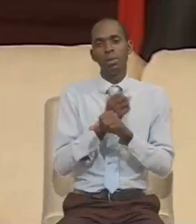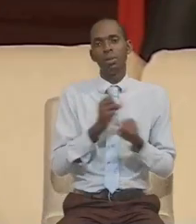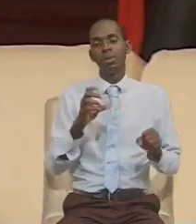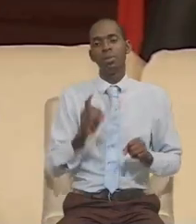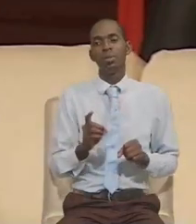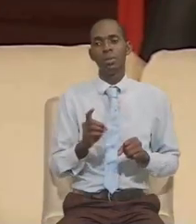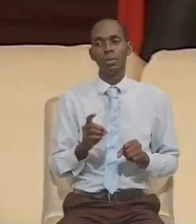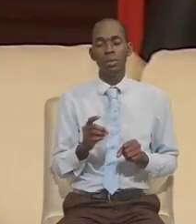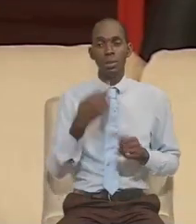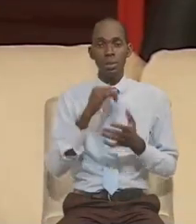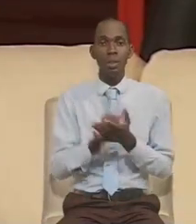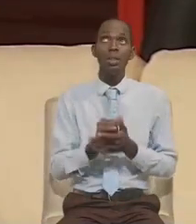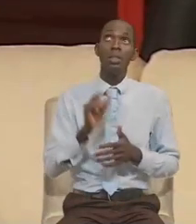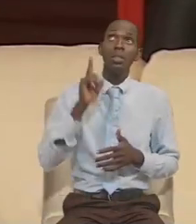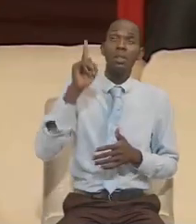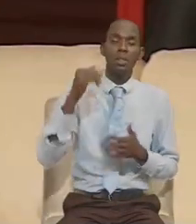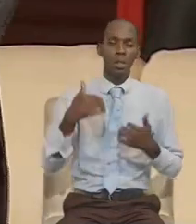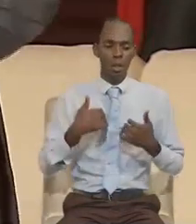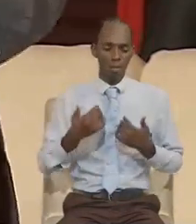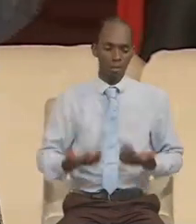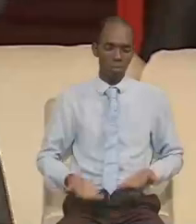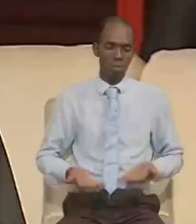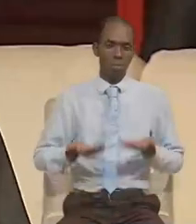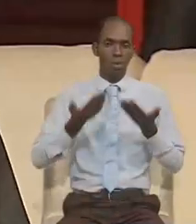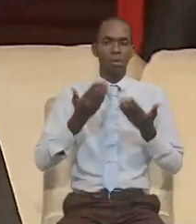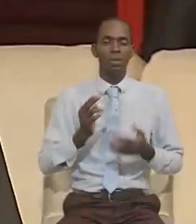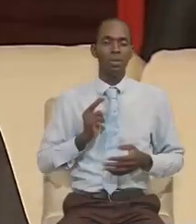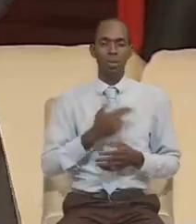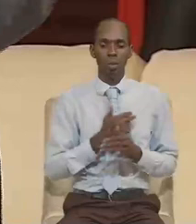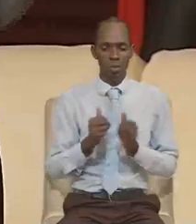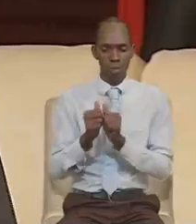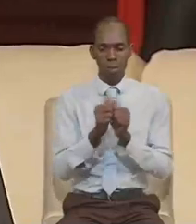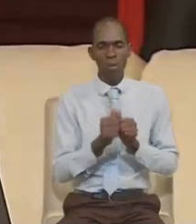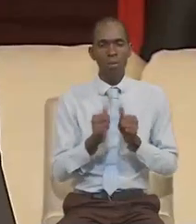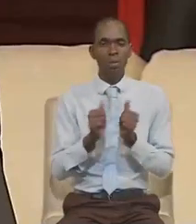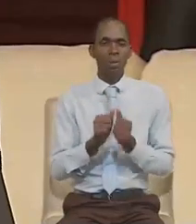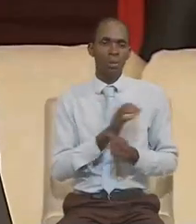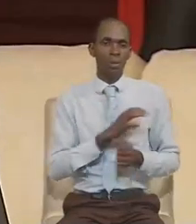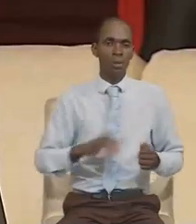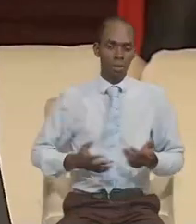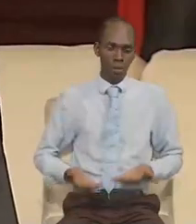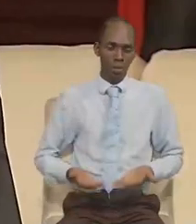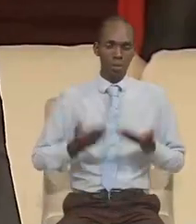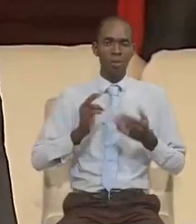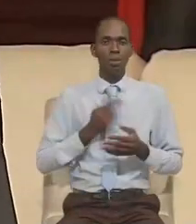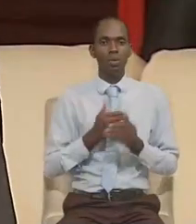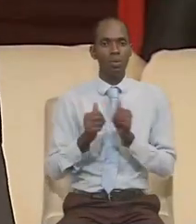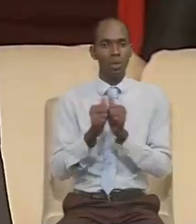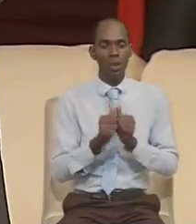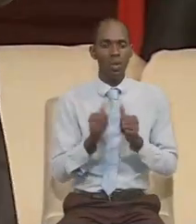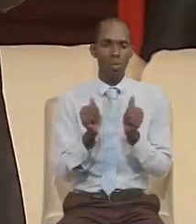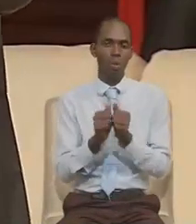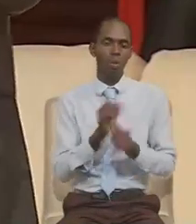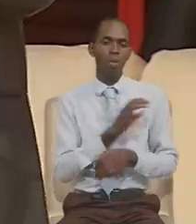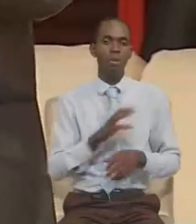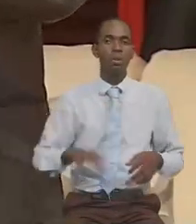a rendus à la vie avec Christ. Il nous a rendus à la vie avec Christ. Et